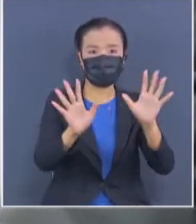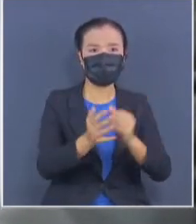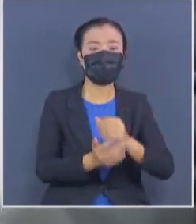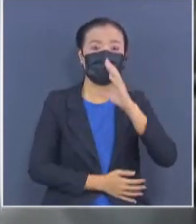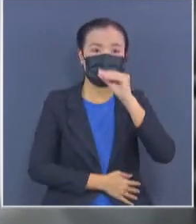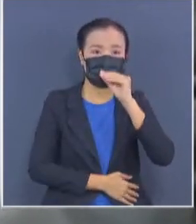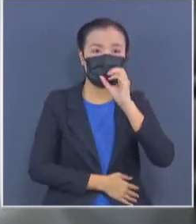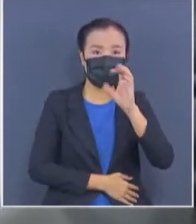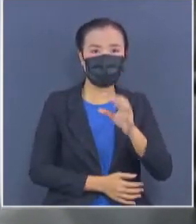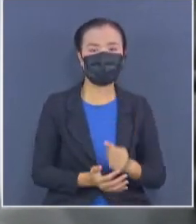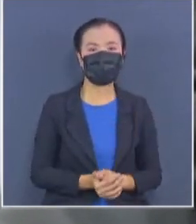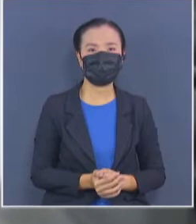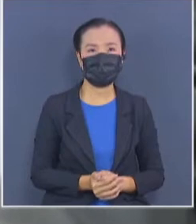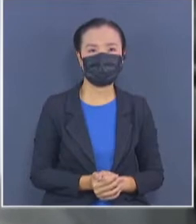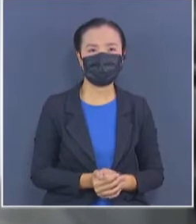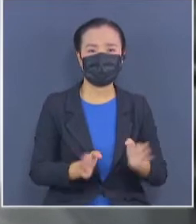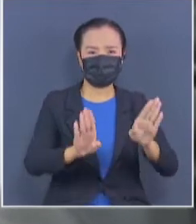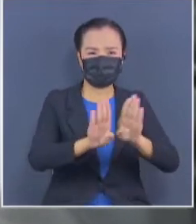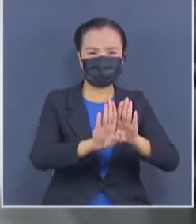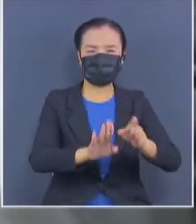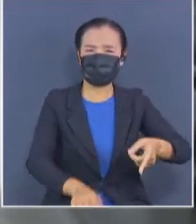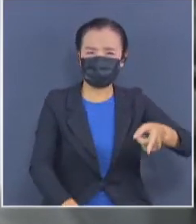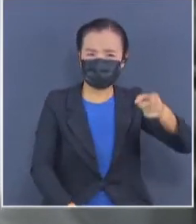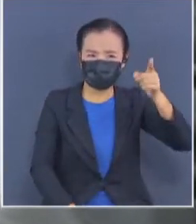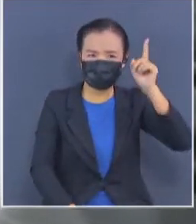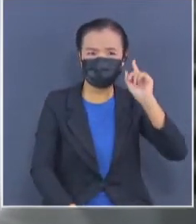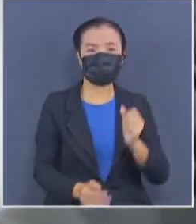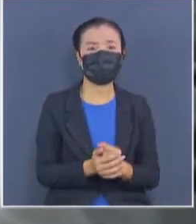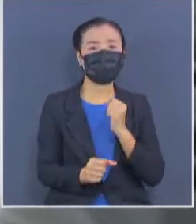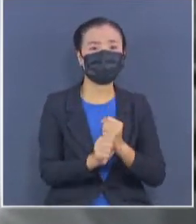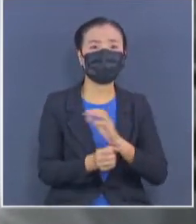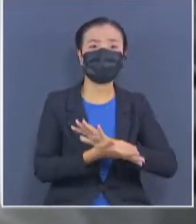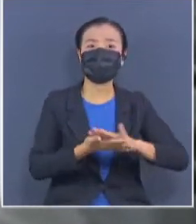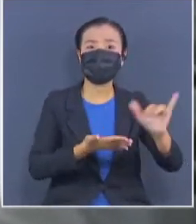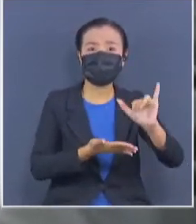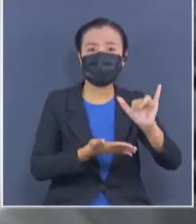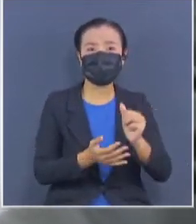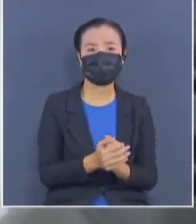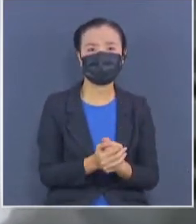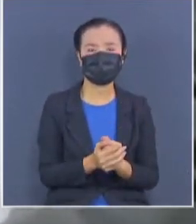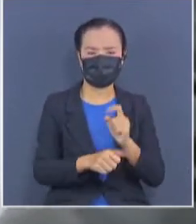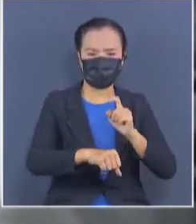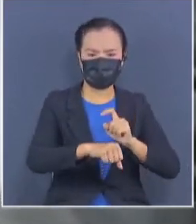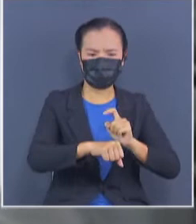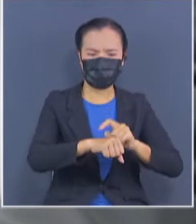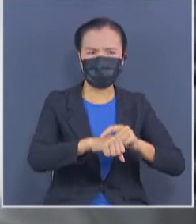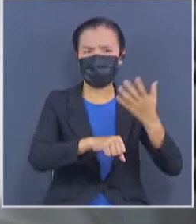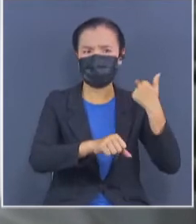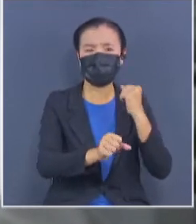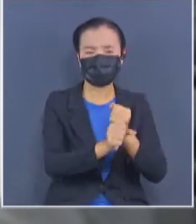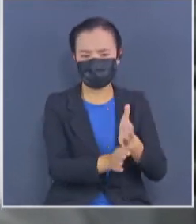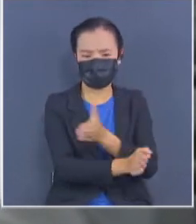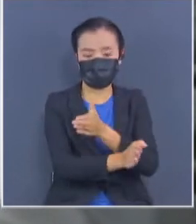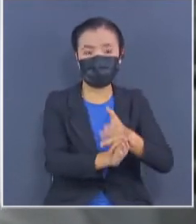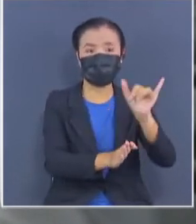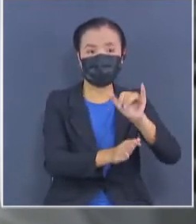ประโยคสุดท้ายที่น้องบอกในคือติดไปตั้งนานแล้วเนี่ยเราทำไมยังไม่เสร็จใช่ที่เหลือไปทำอะไรเวลาเนี่ยไม่จัดการให้